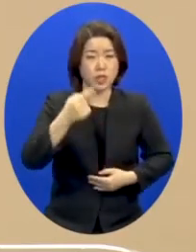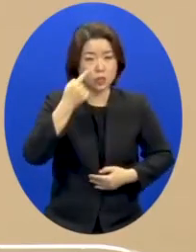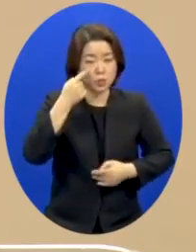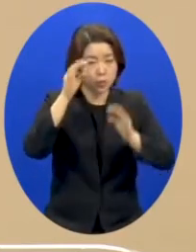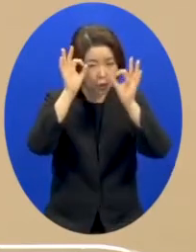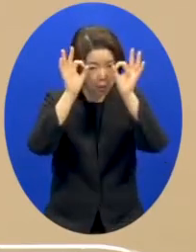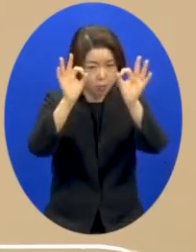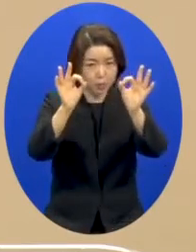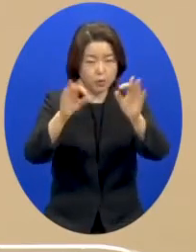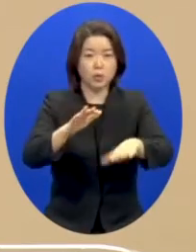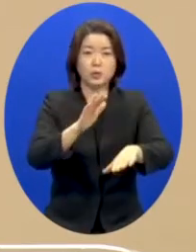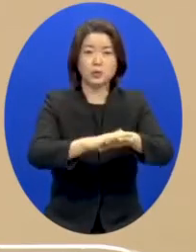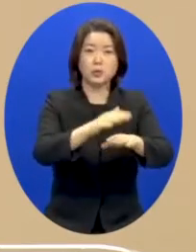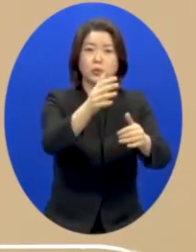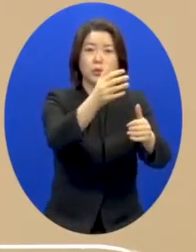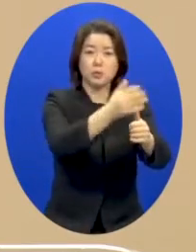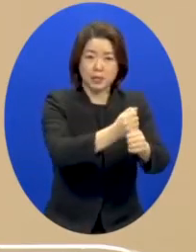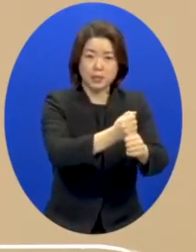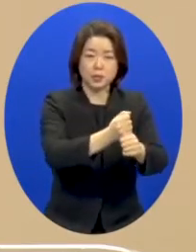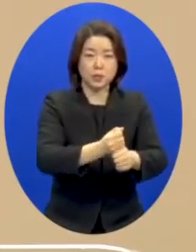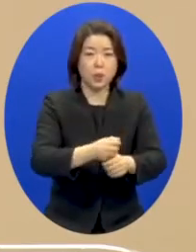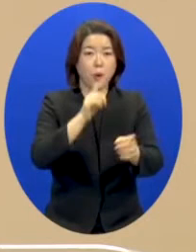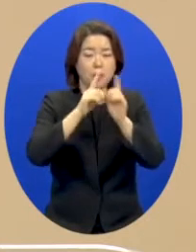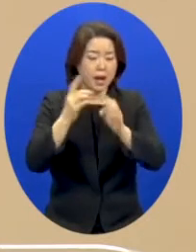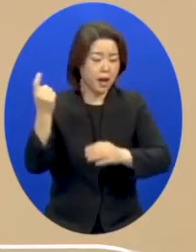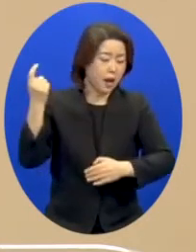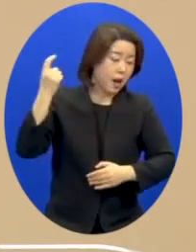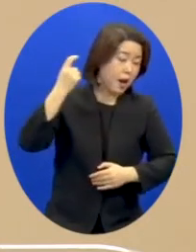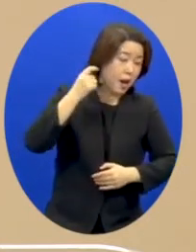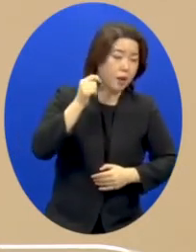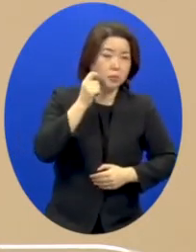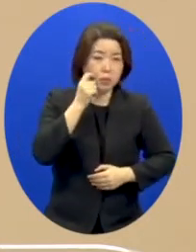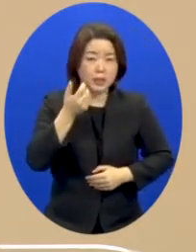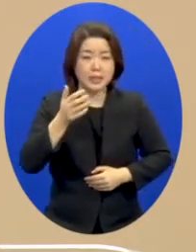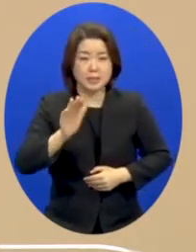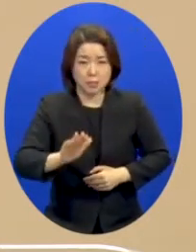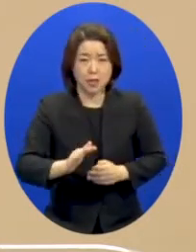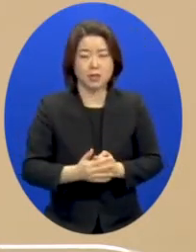보기도 손으로 만질 수도 말씀을 귀로 들을 수도 없지만